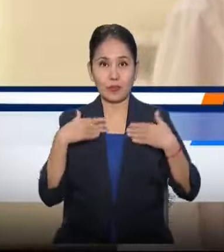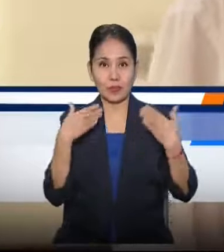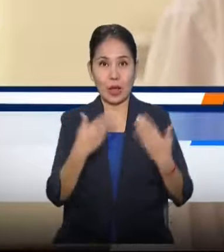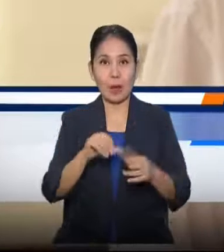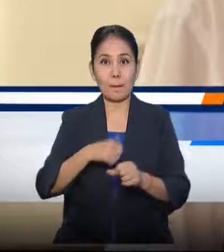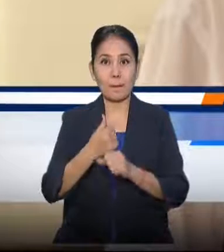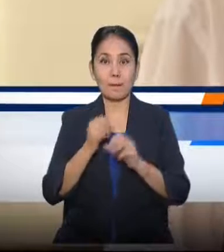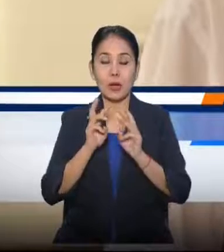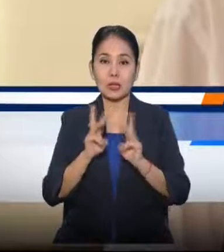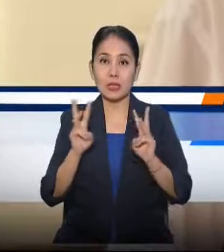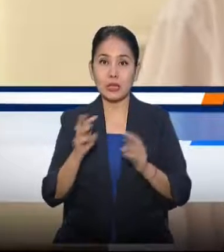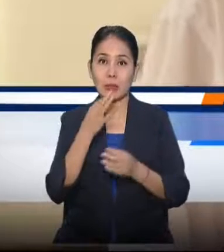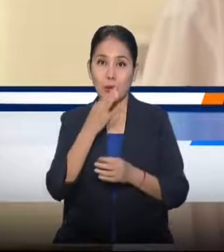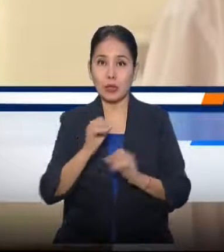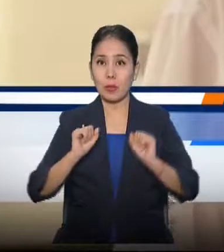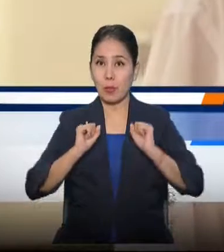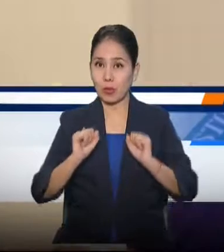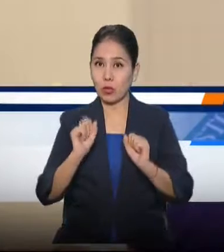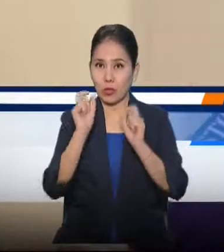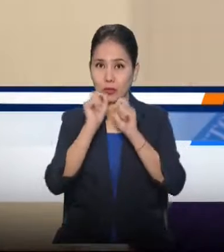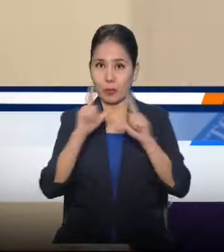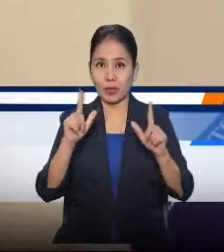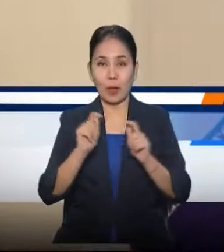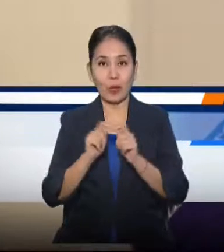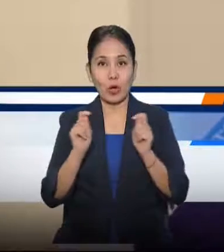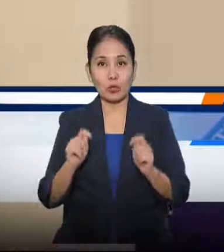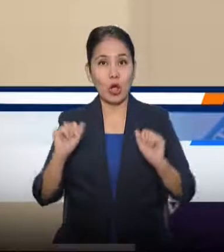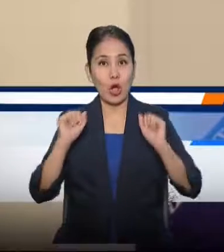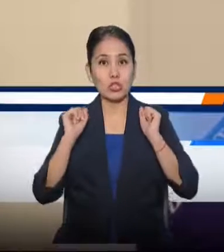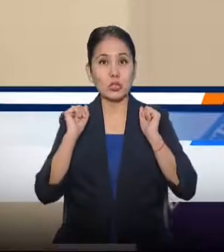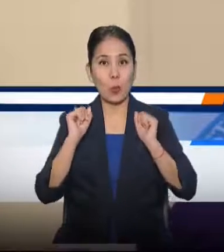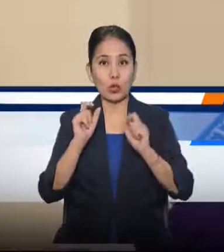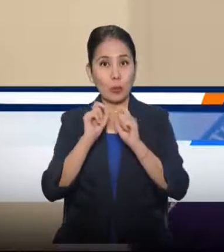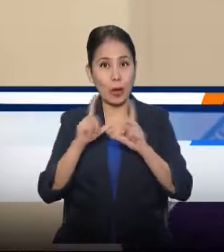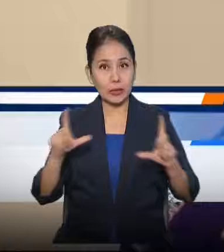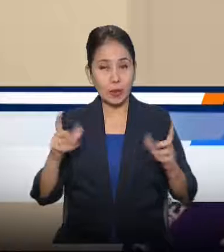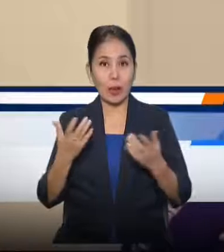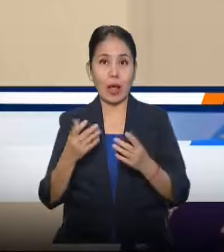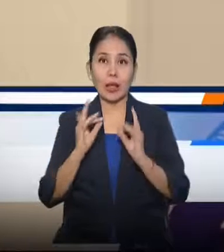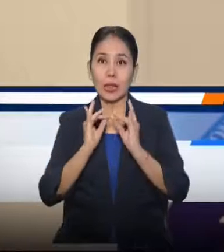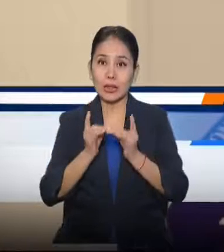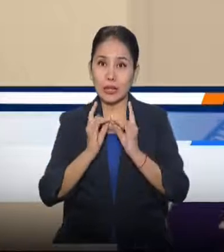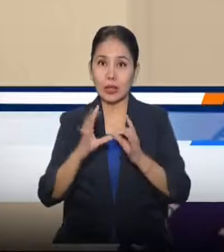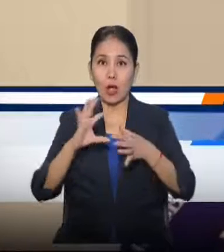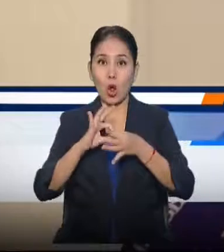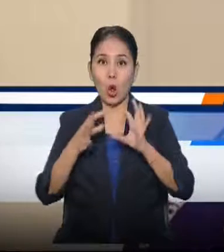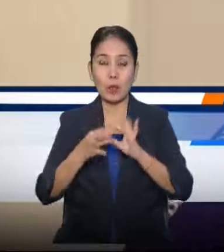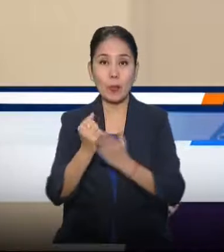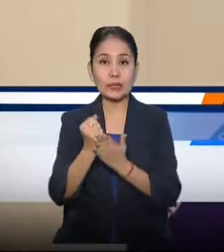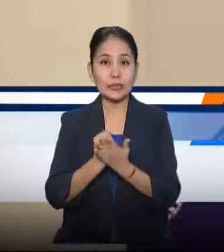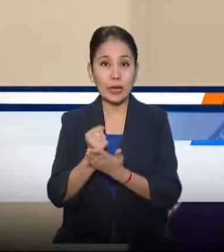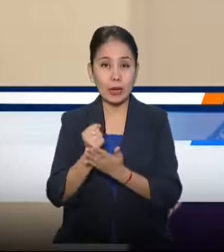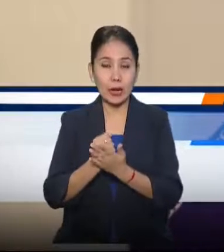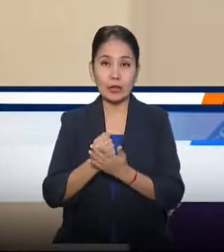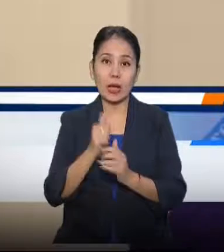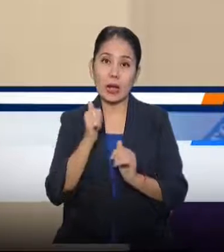prezidentimiz o'z so'zida matonat maktablarini ochamiz deb aytdilar. Mana sport maktablarida alohida, internatlarda, olimpiya zaxiralarida